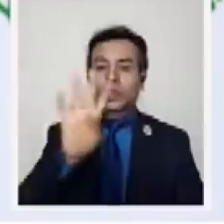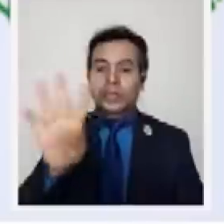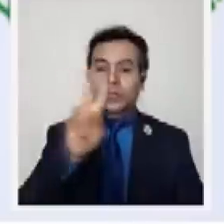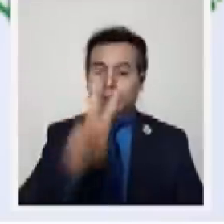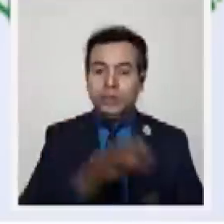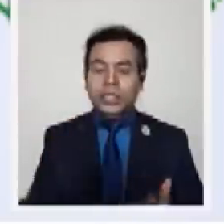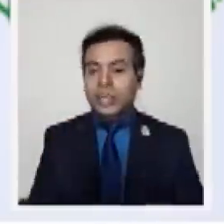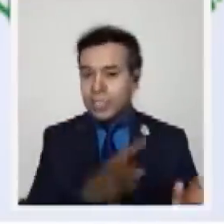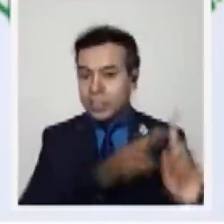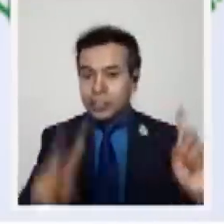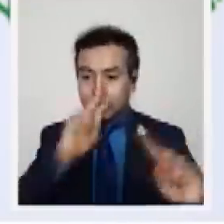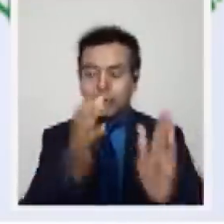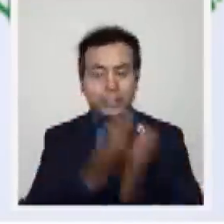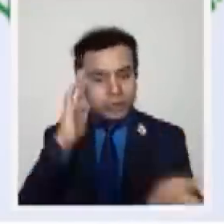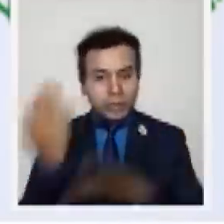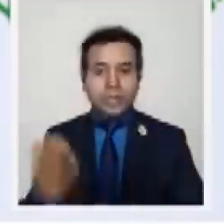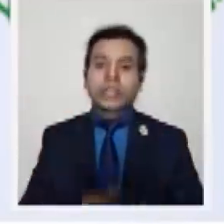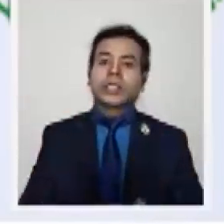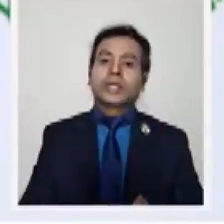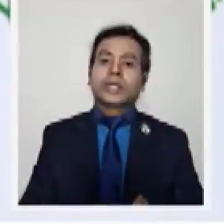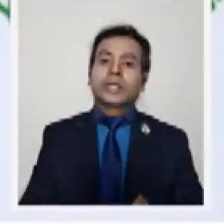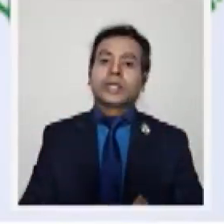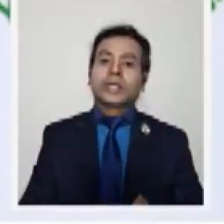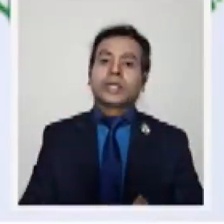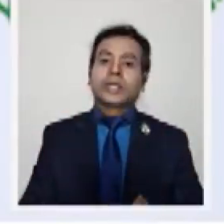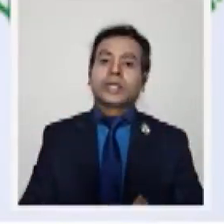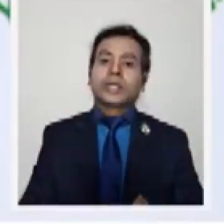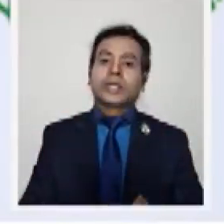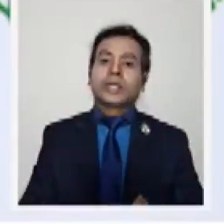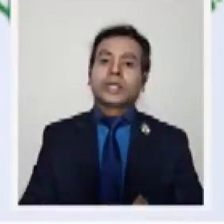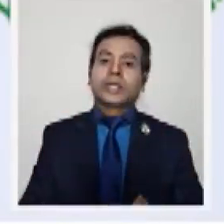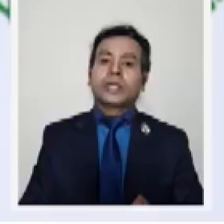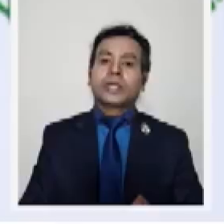61,94,533 জন। মৃত্যুবরণ করেছেন 24 ঘন্টায় 4,242 জন, এ পর্যন্ত